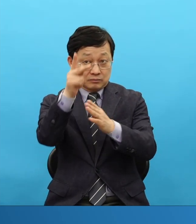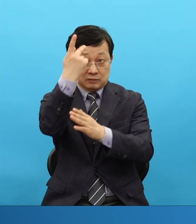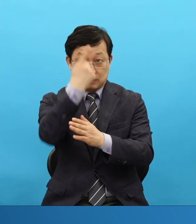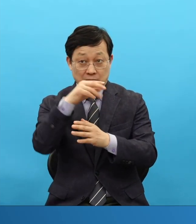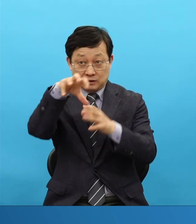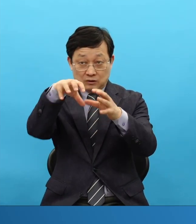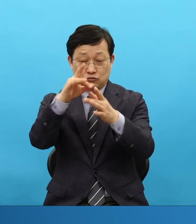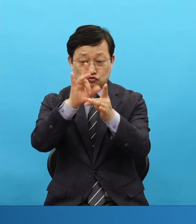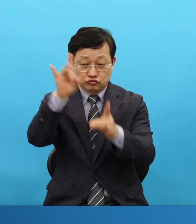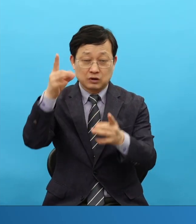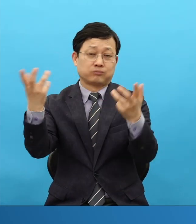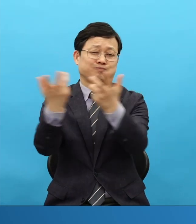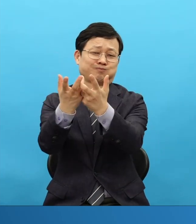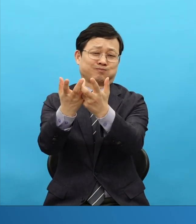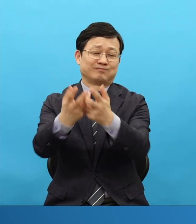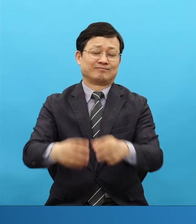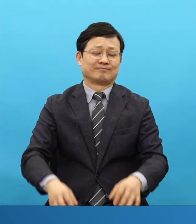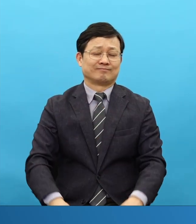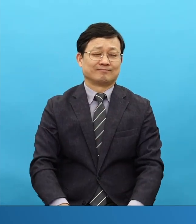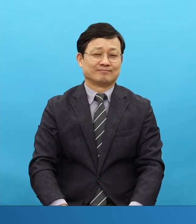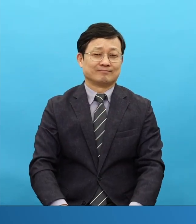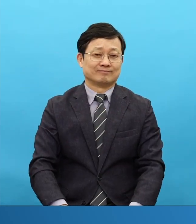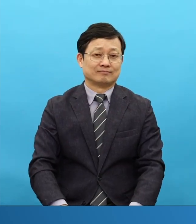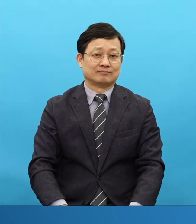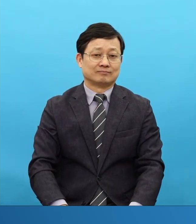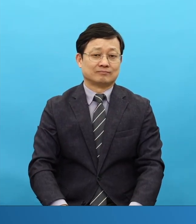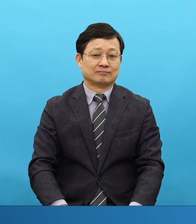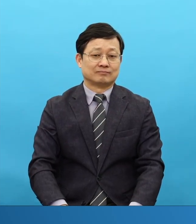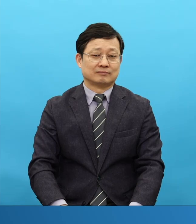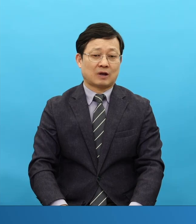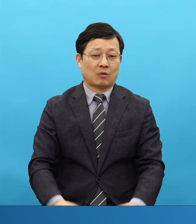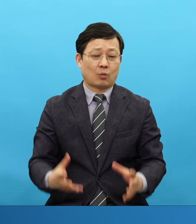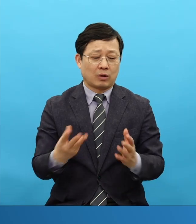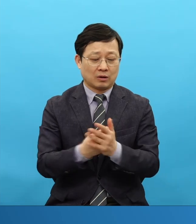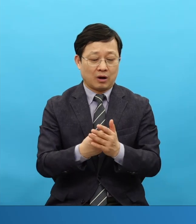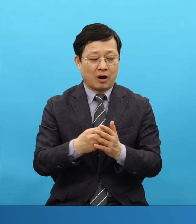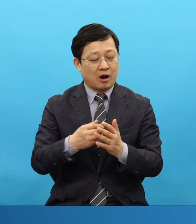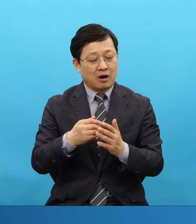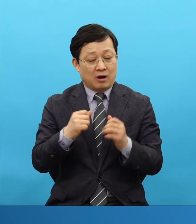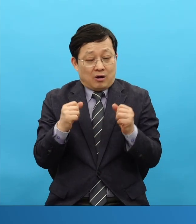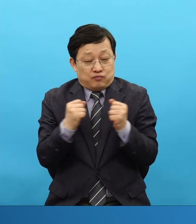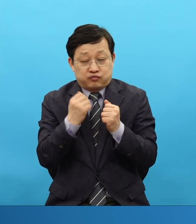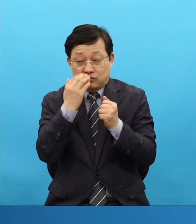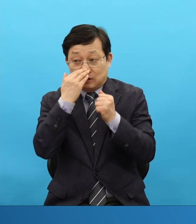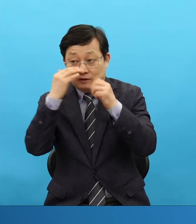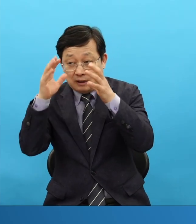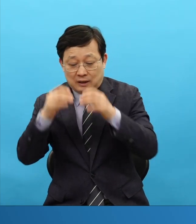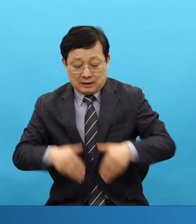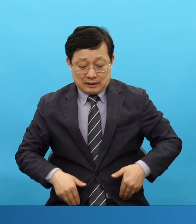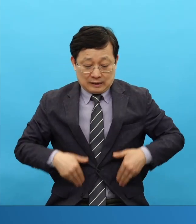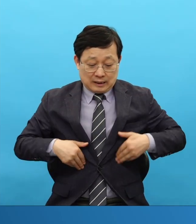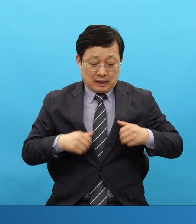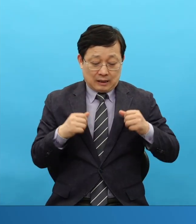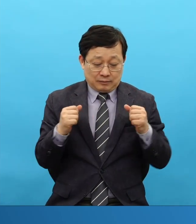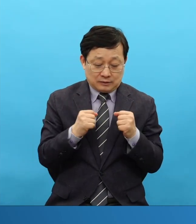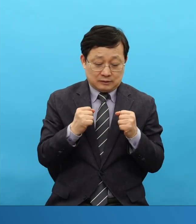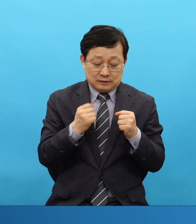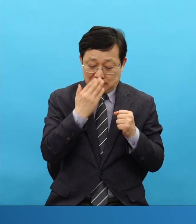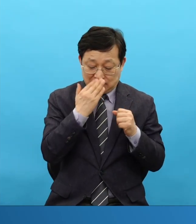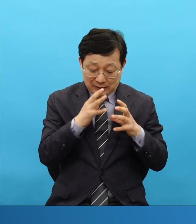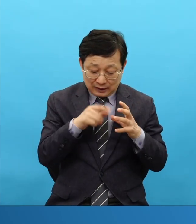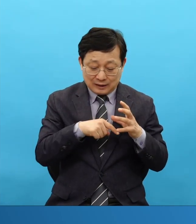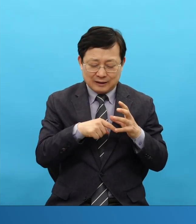also took part in idolatry. 그렇게 뭐 완전히 어렵게 된 나라가 되어버린 겁니다. So they had such hardship as a nation. 역사적으로